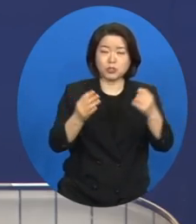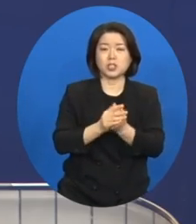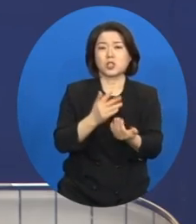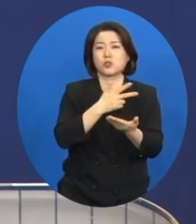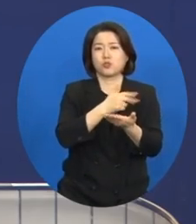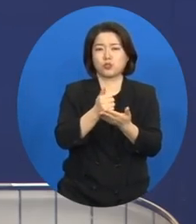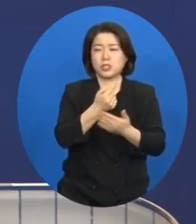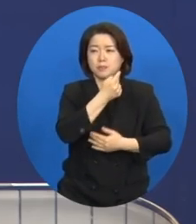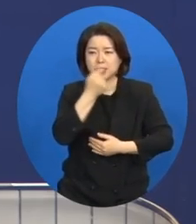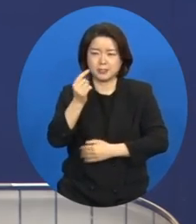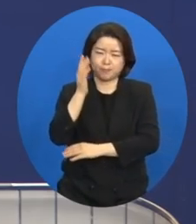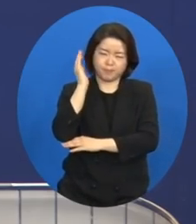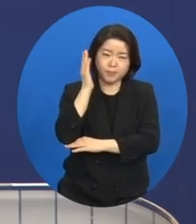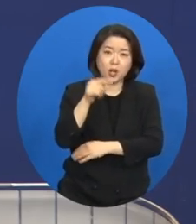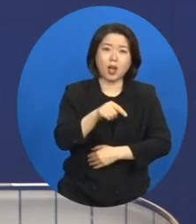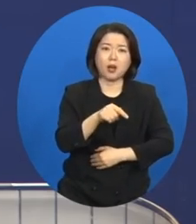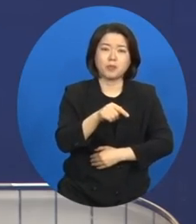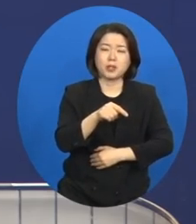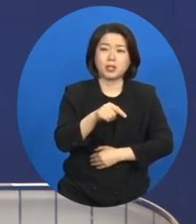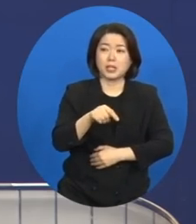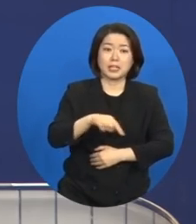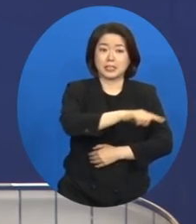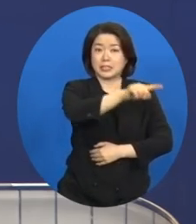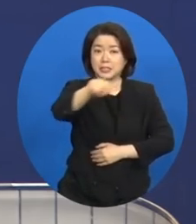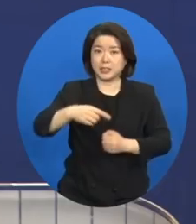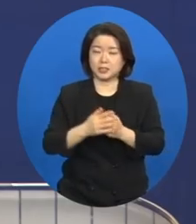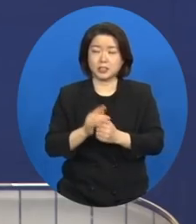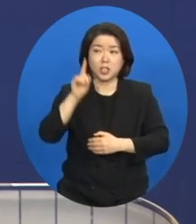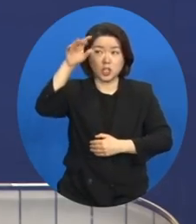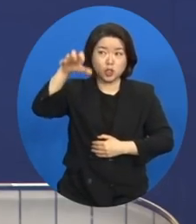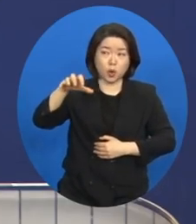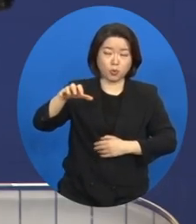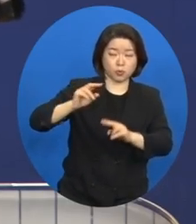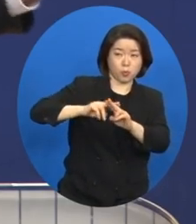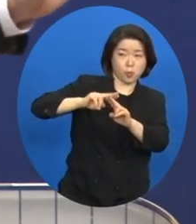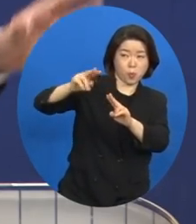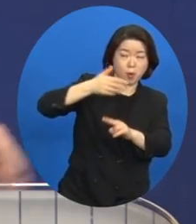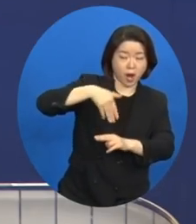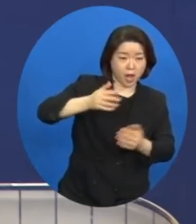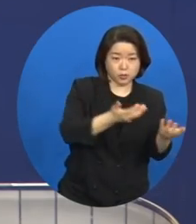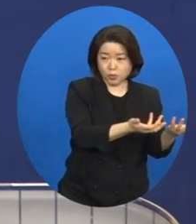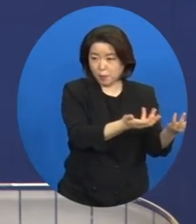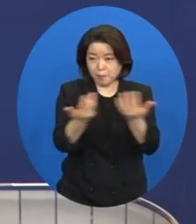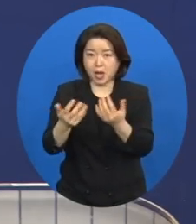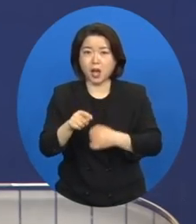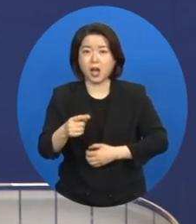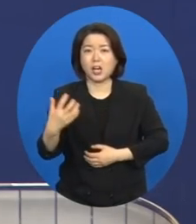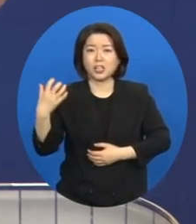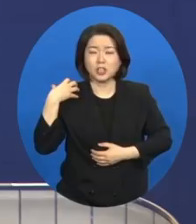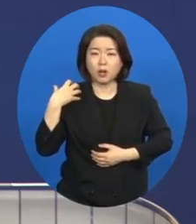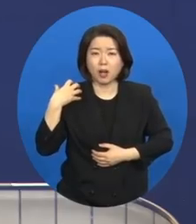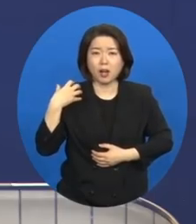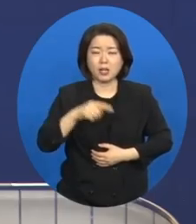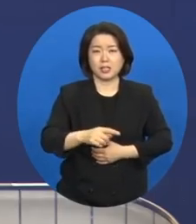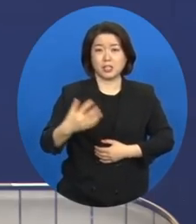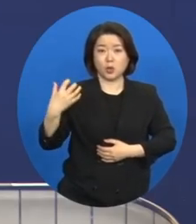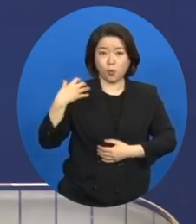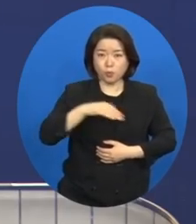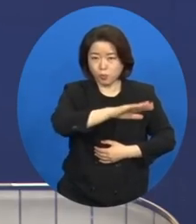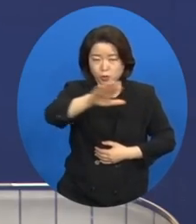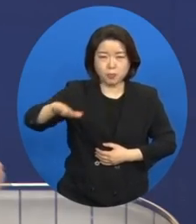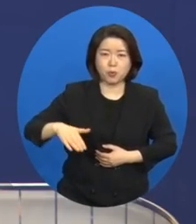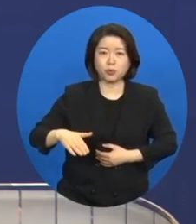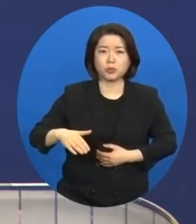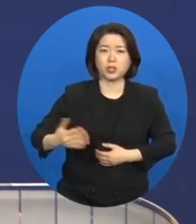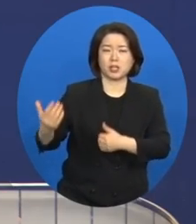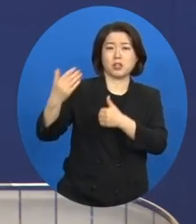주님을 증거함으로써 그들을 천국으로 나아가는 그 계단을 통해서 나아갈 수 있도록 하는 그 역할을 그 사명을 우리